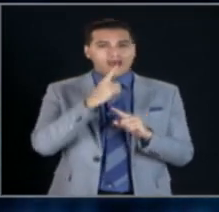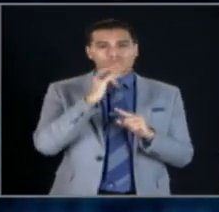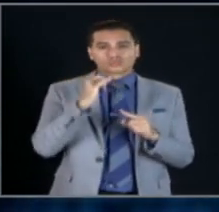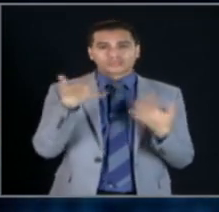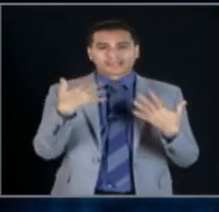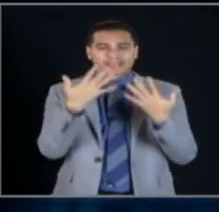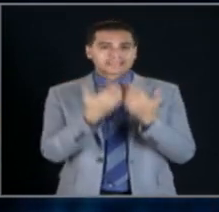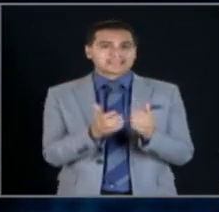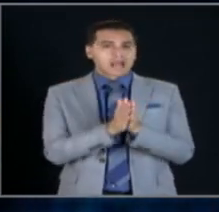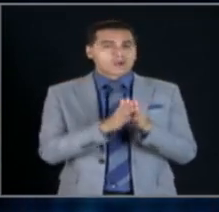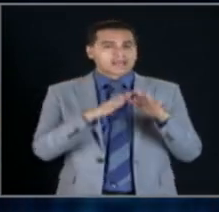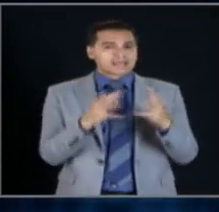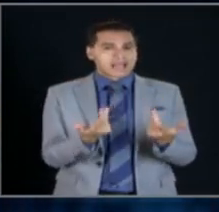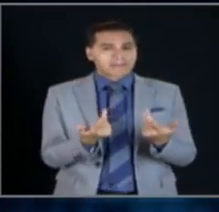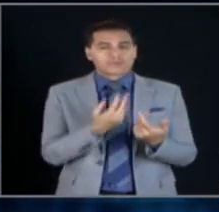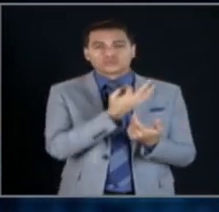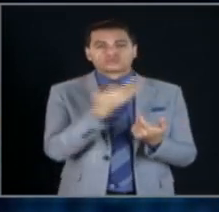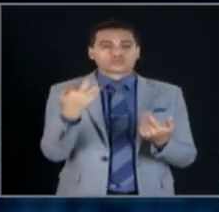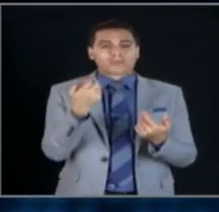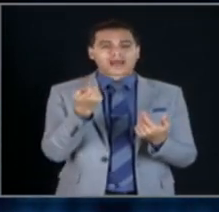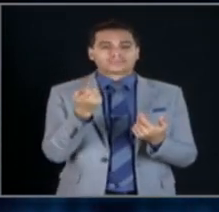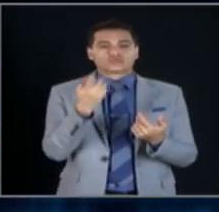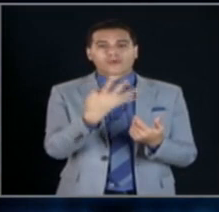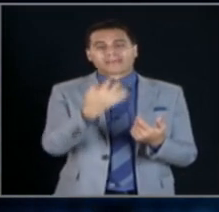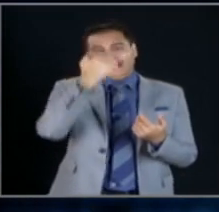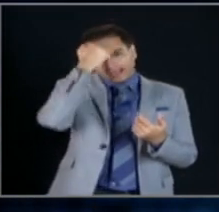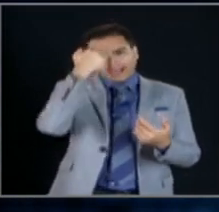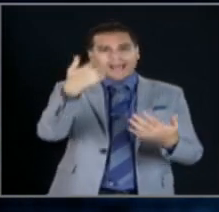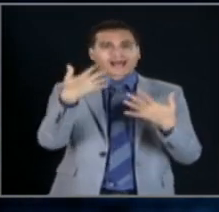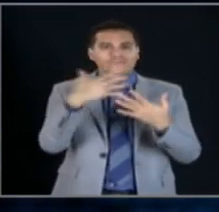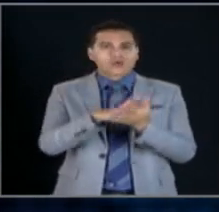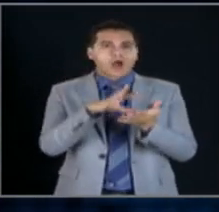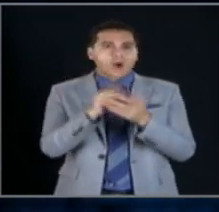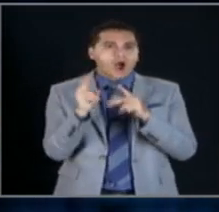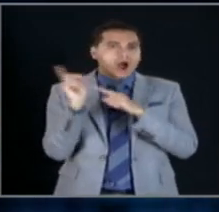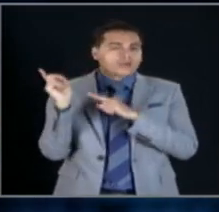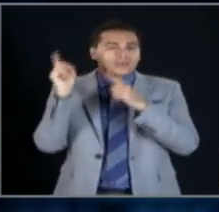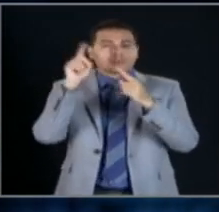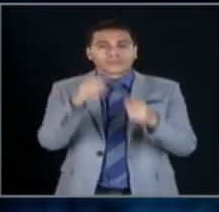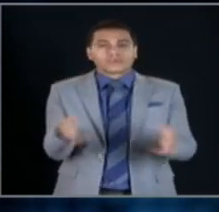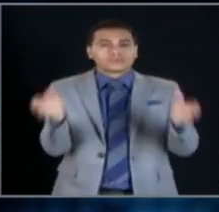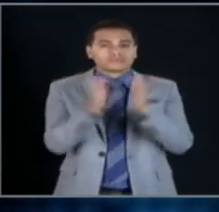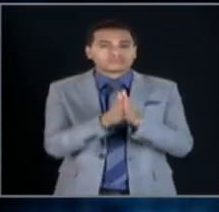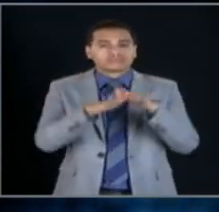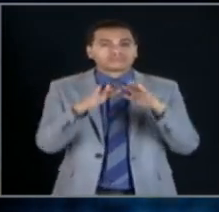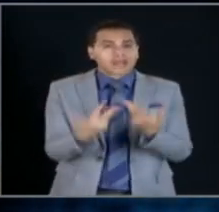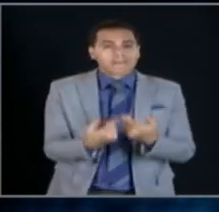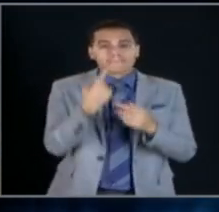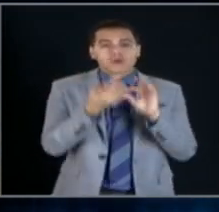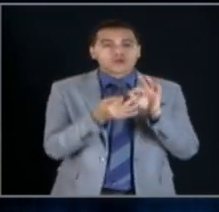1500 جنيه بما يساوي 345 الف جنيه ويبقى مجموع المبلغ من اول حلقه لحد دلوقتي